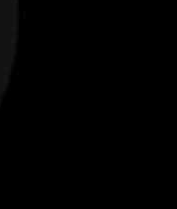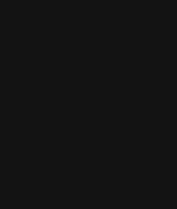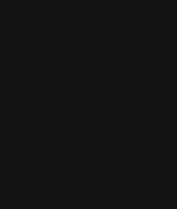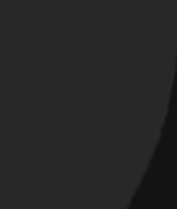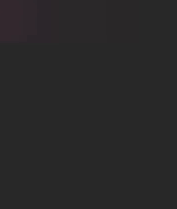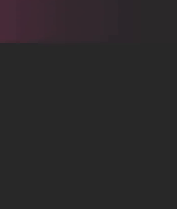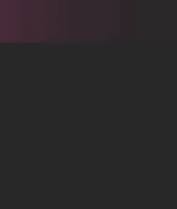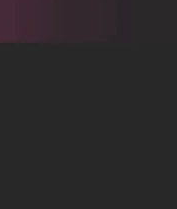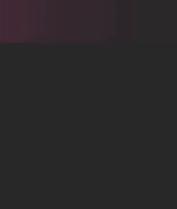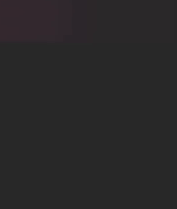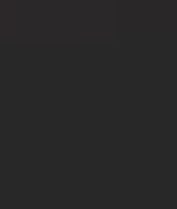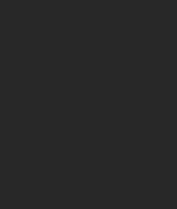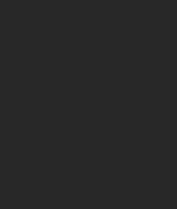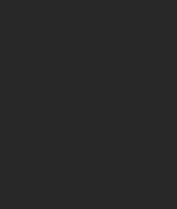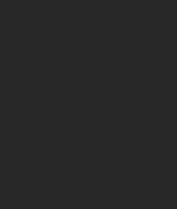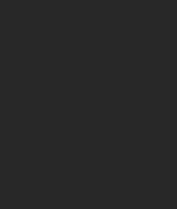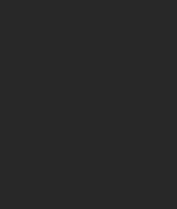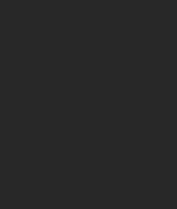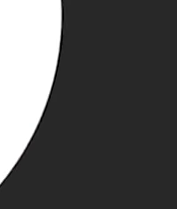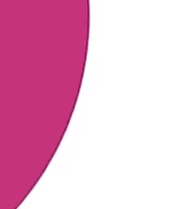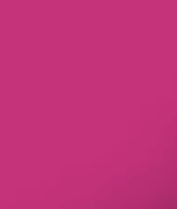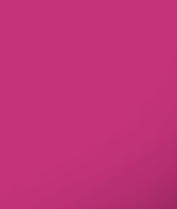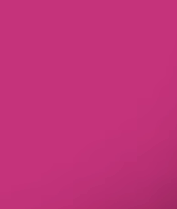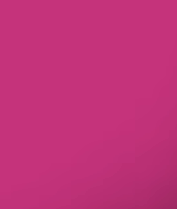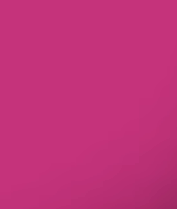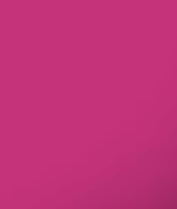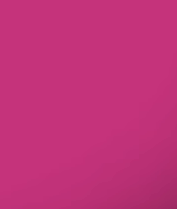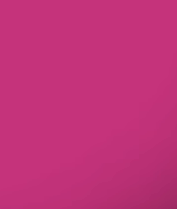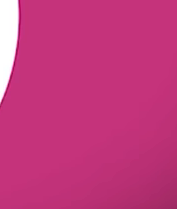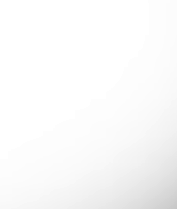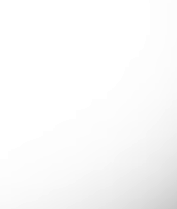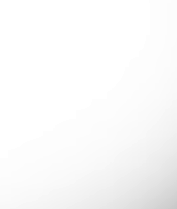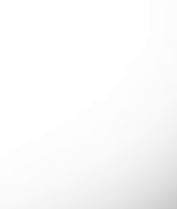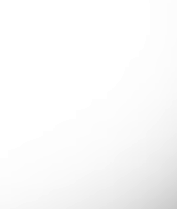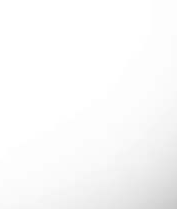Re, visi ēters ir te!